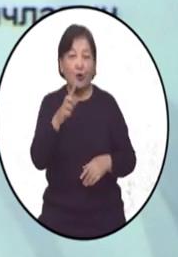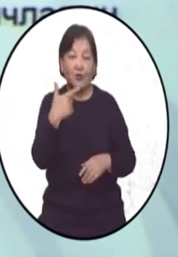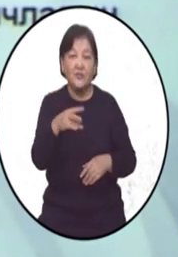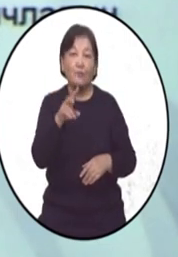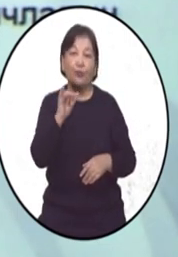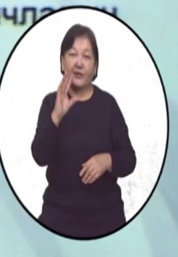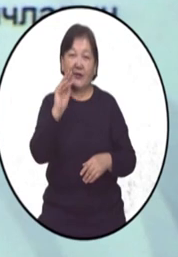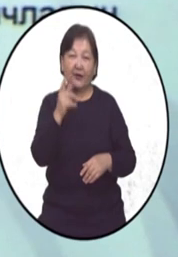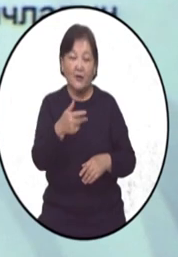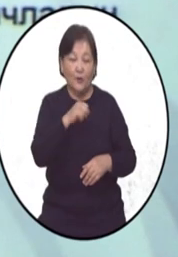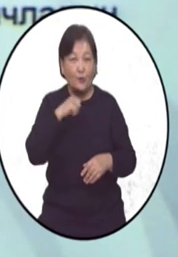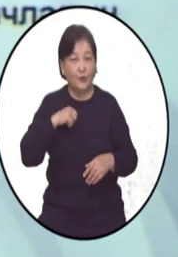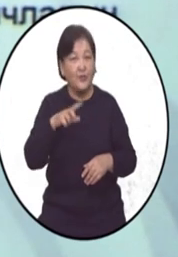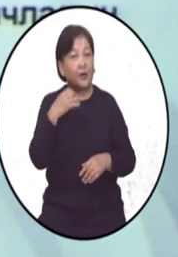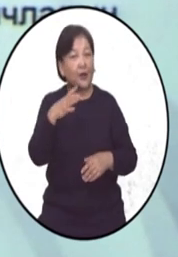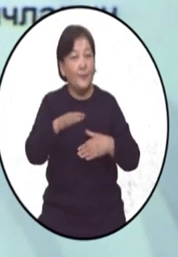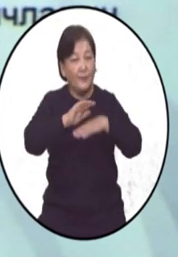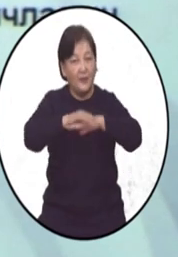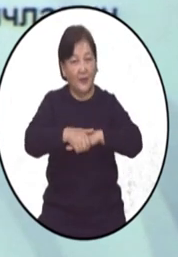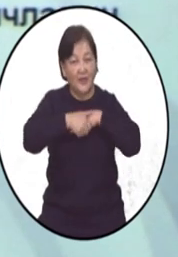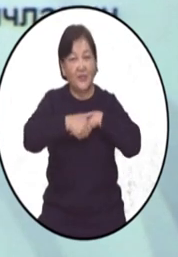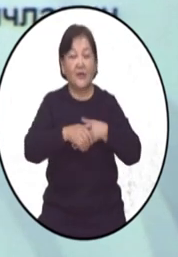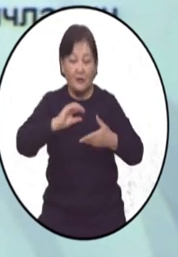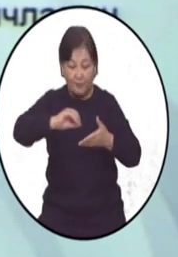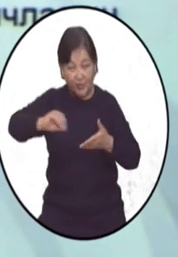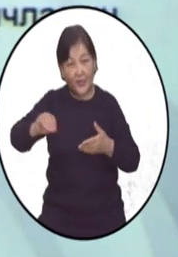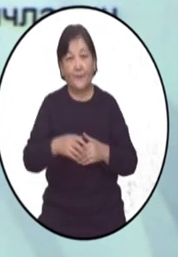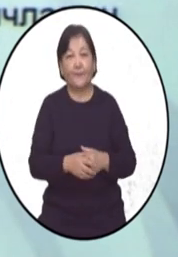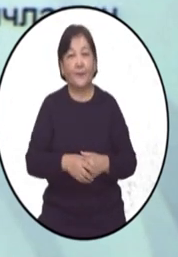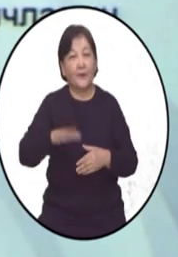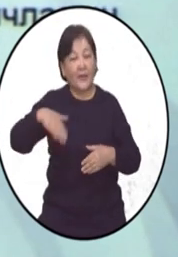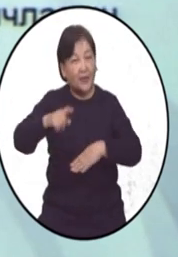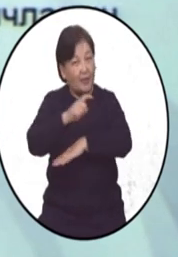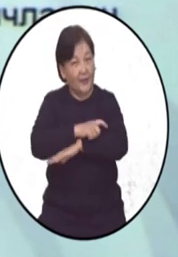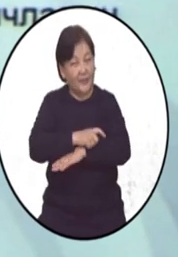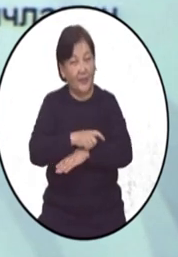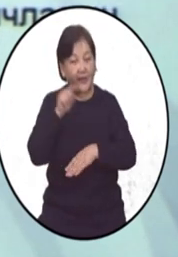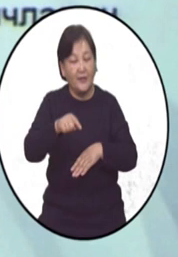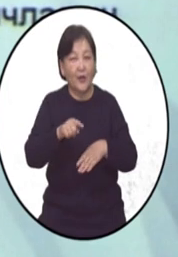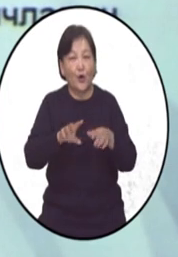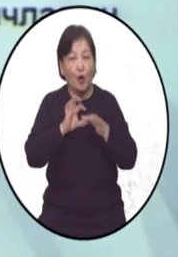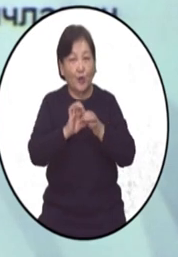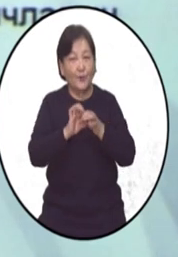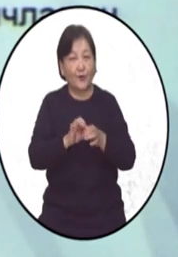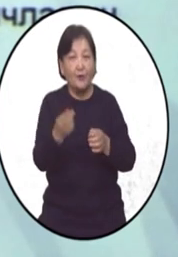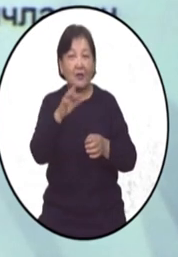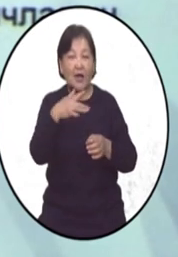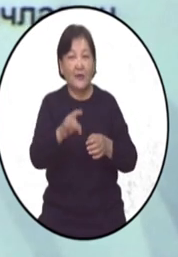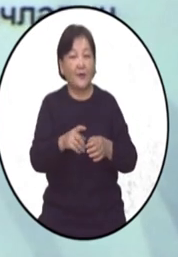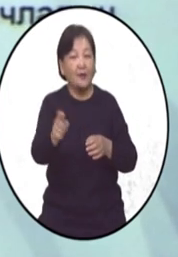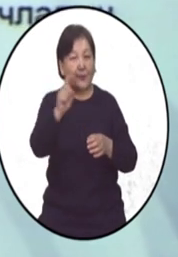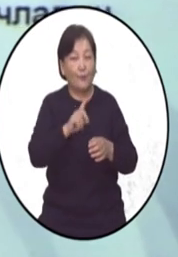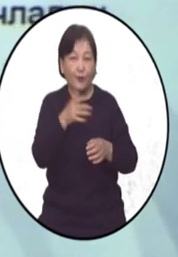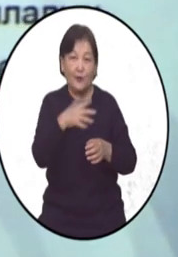хэсэгт байгаа бодлогуудыг бие даан хийж үзээрэй. Дараагийн хичээлүүд бол програмчлалын хэлний тухай үзэхэд даалгавар хэсэгт байгаа